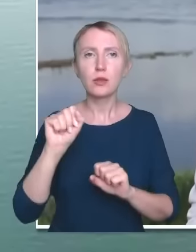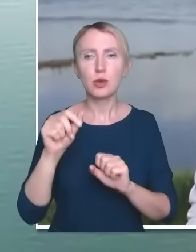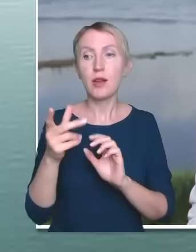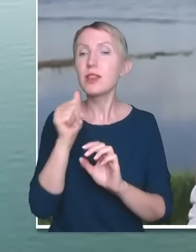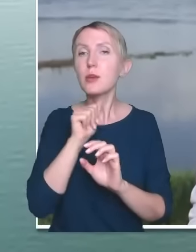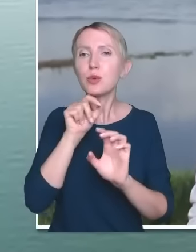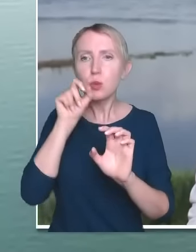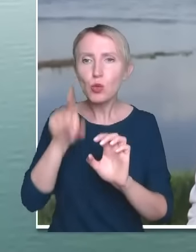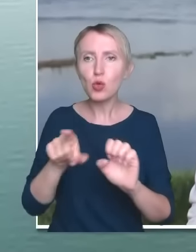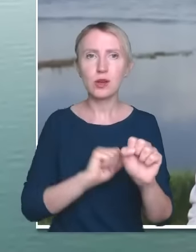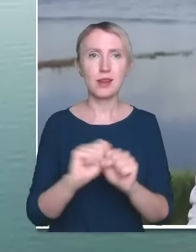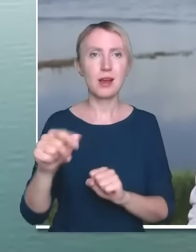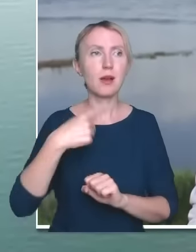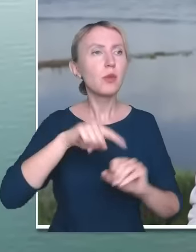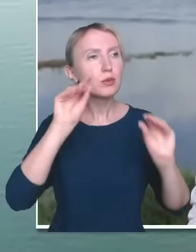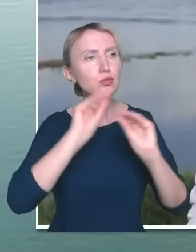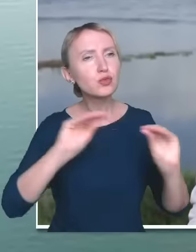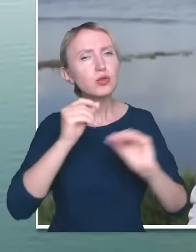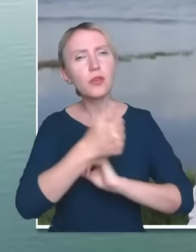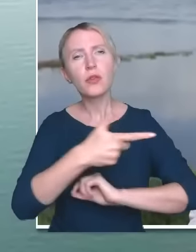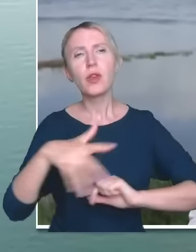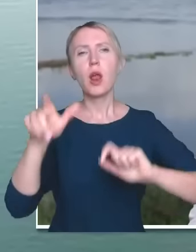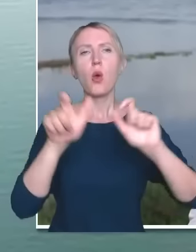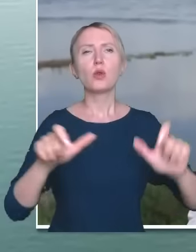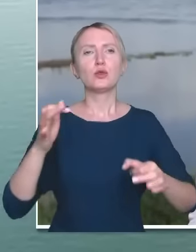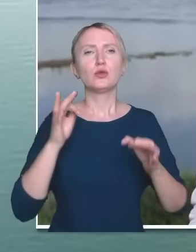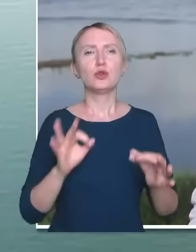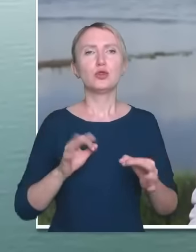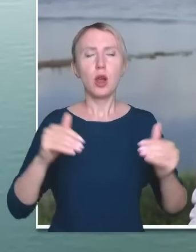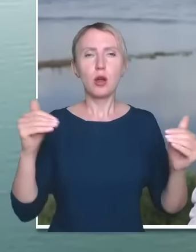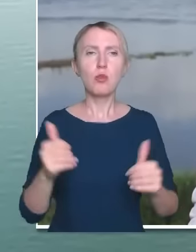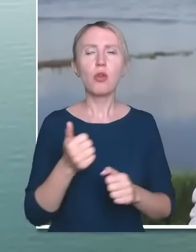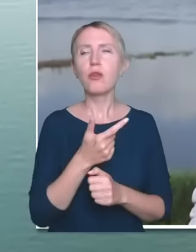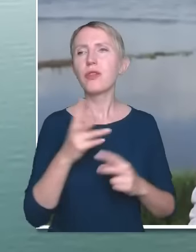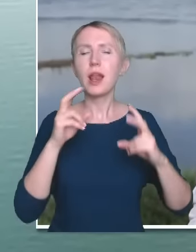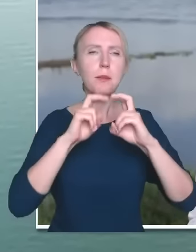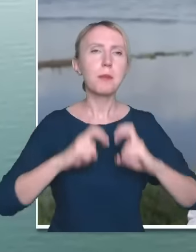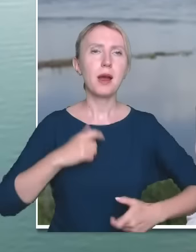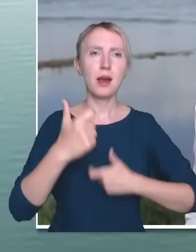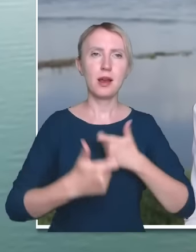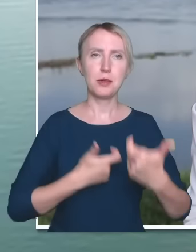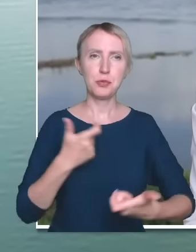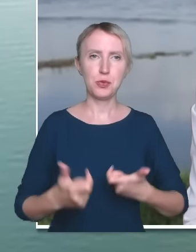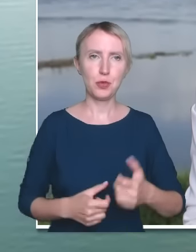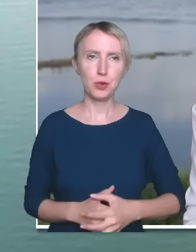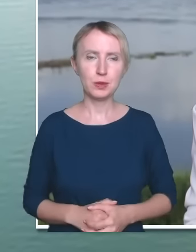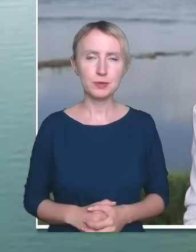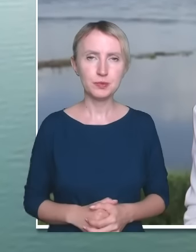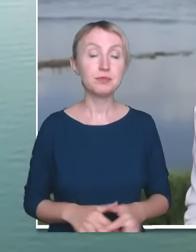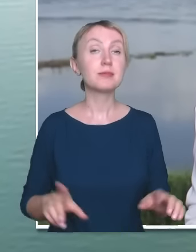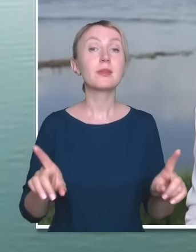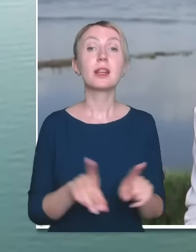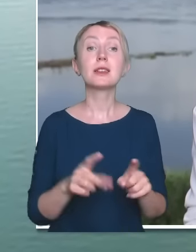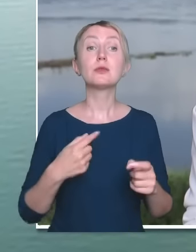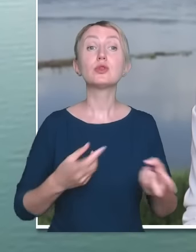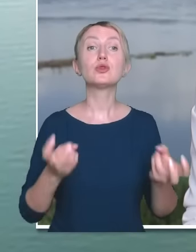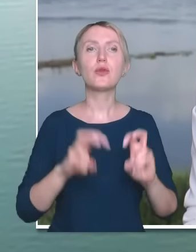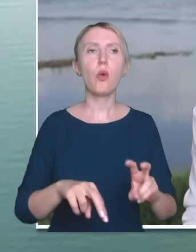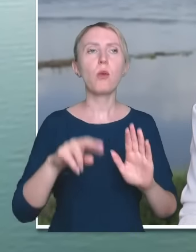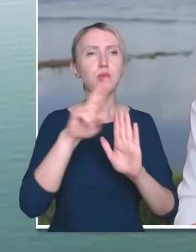próbkach. My przeszkoliliśmy szereg ludzi, którzy dzisiaj mogą liczne badania wykonywać. Również stworzyliśmy